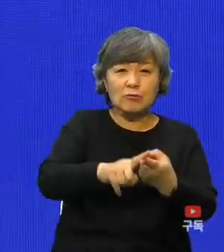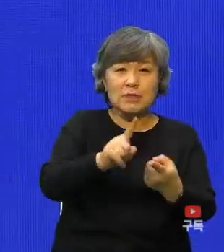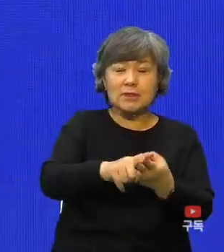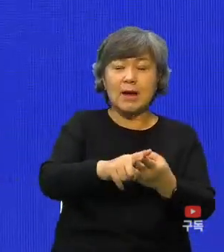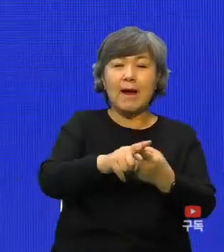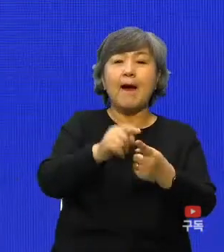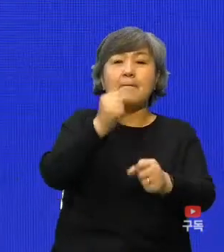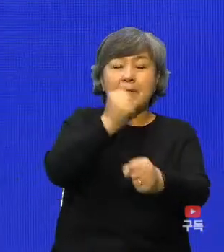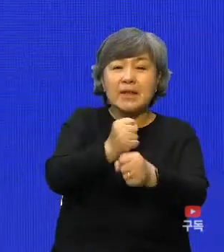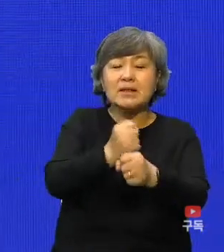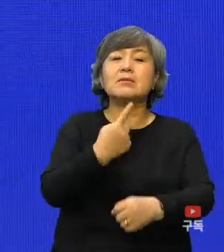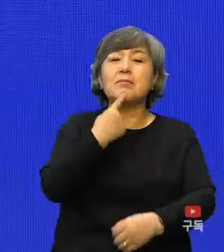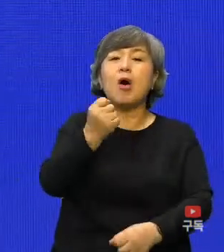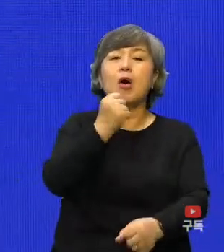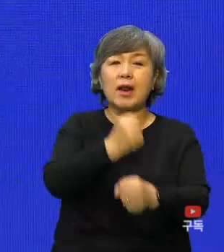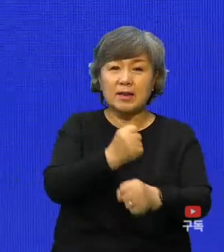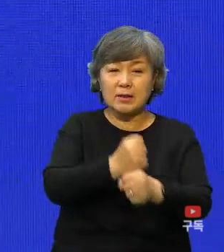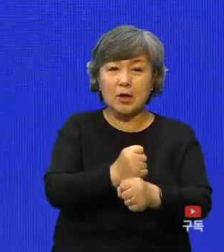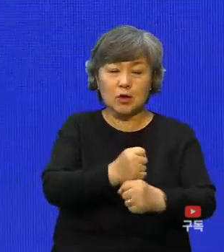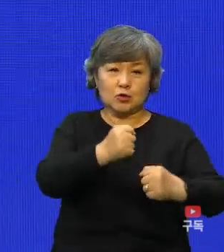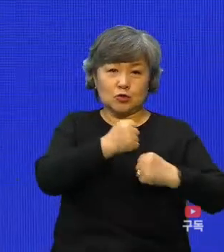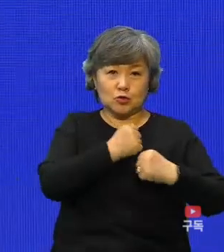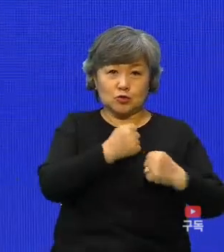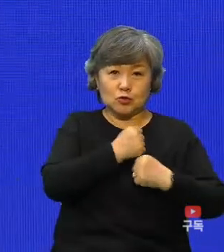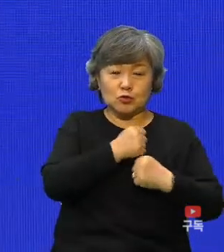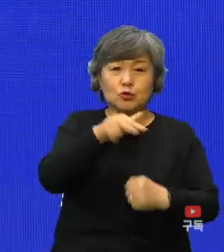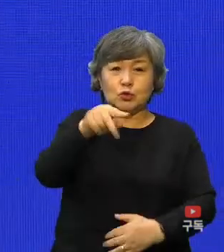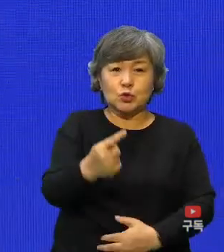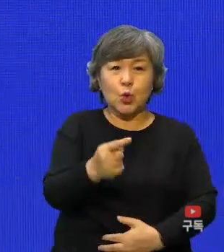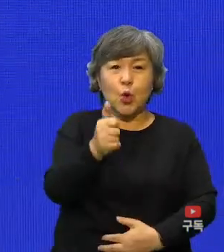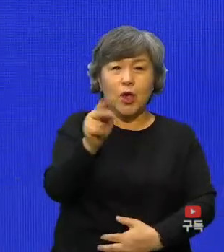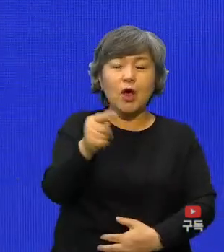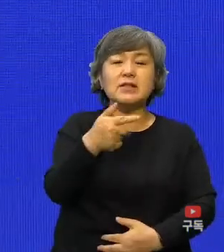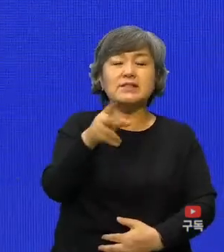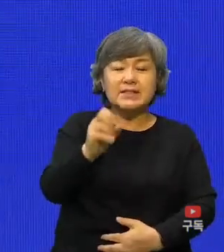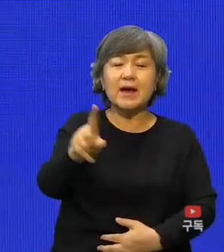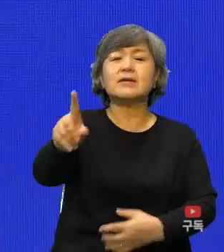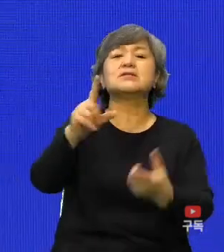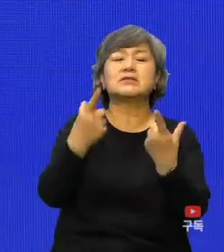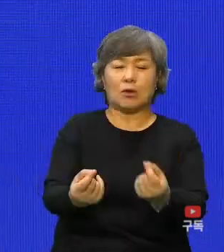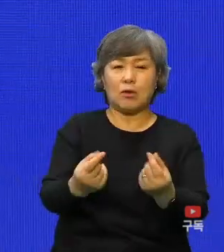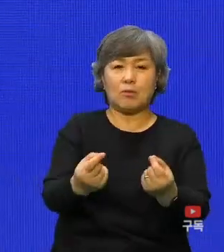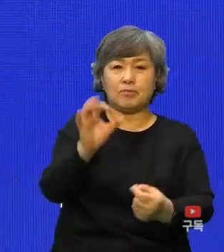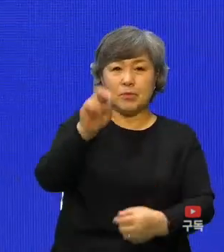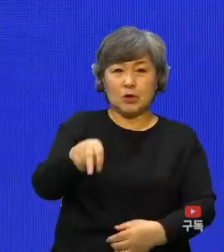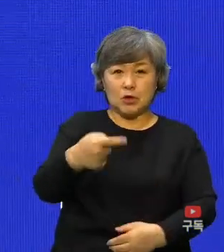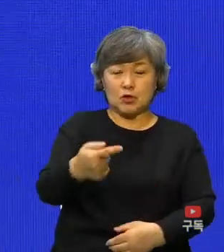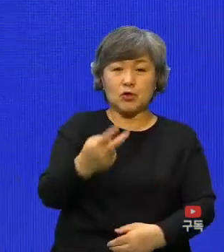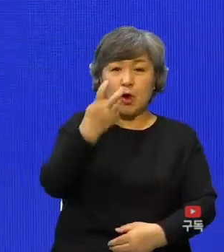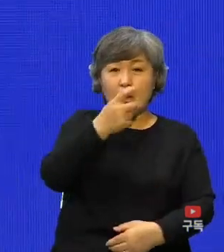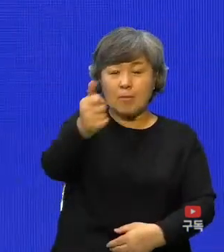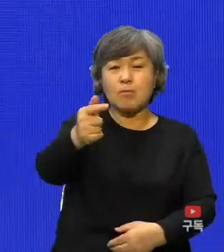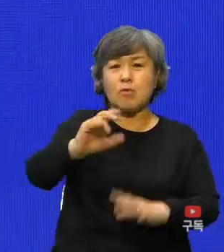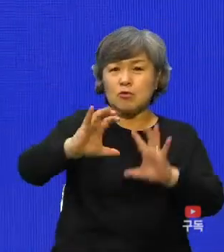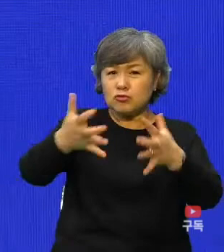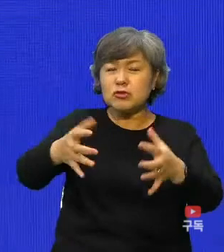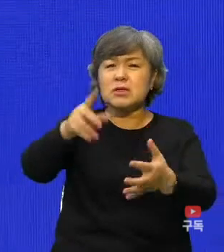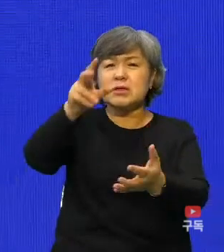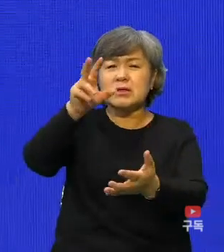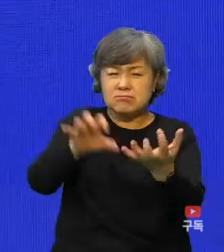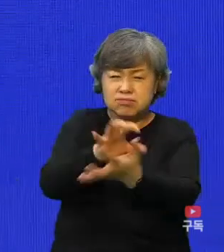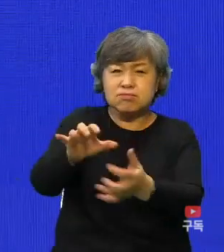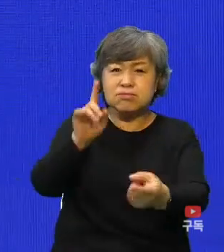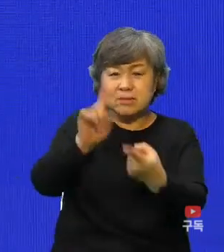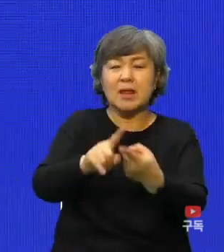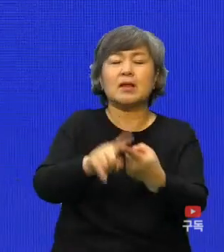만들 뻔했던 국군 기무사 사령관 조현찬 내란음모 사건처럼 윤석열 검찰의 국기문란 총선